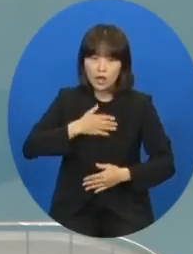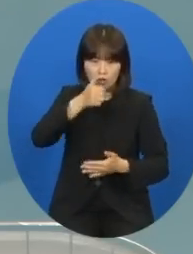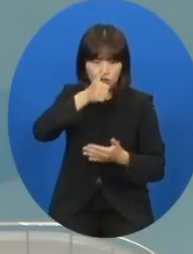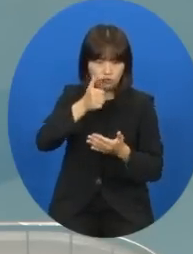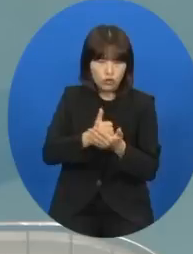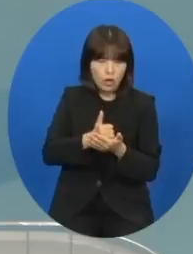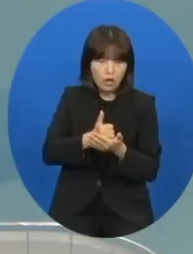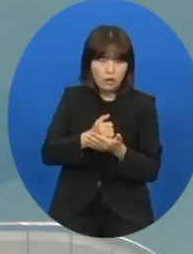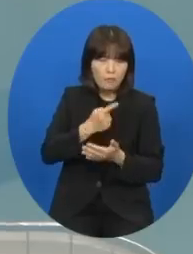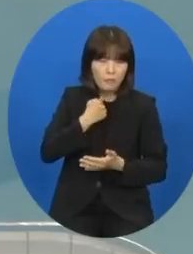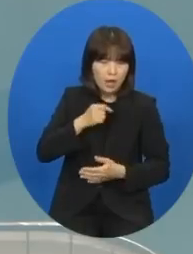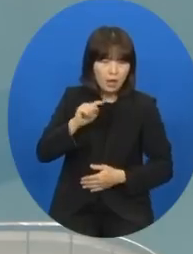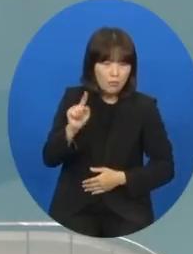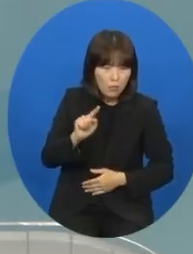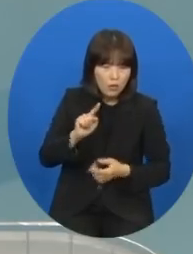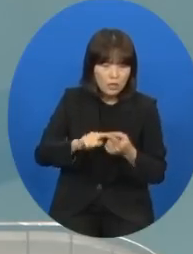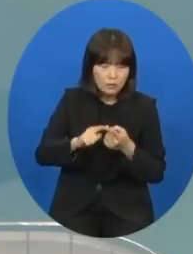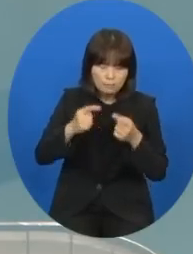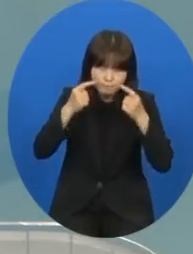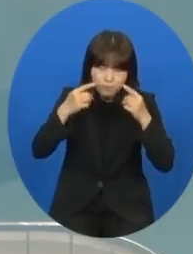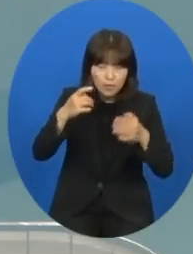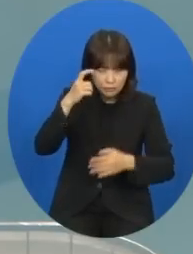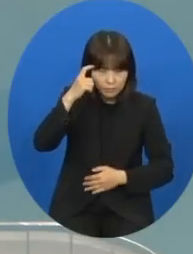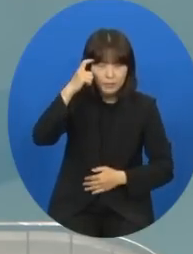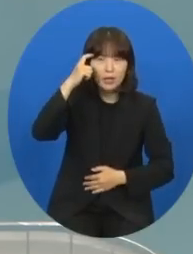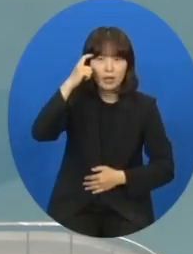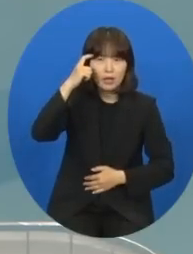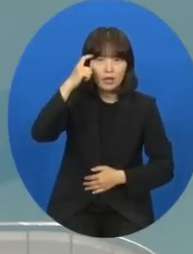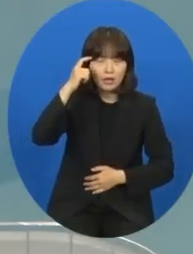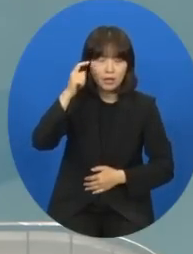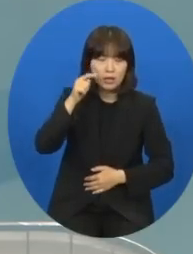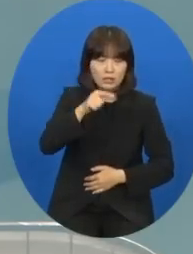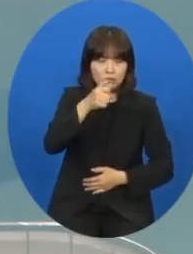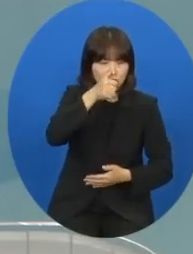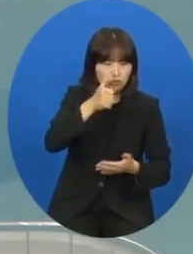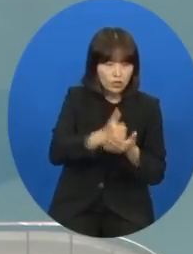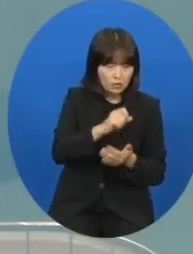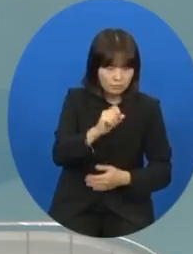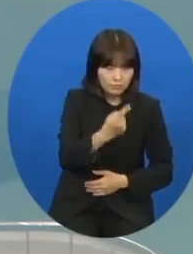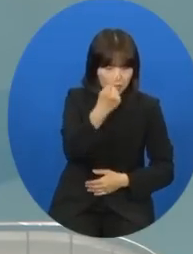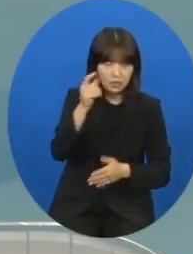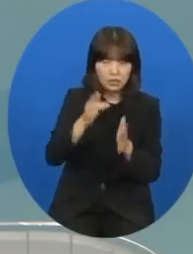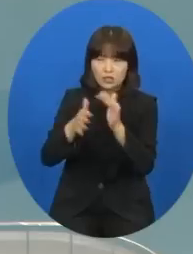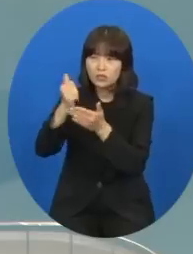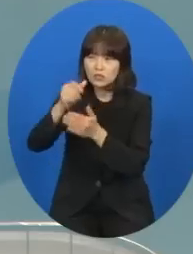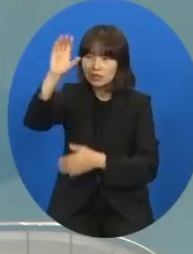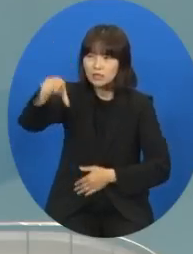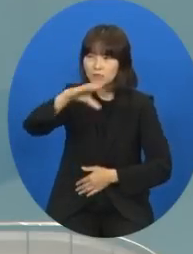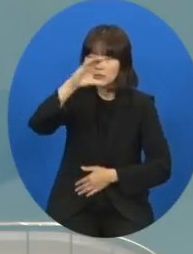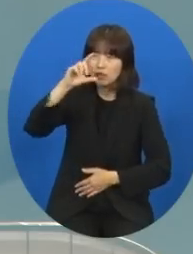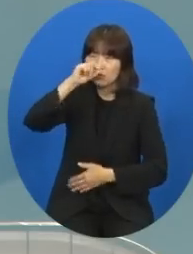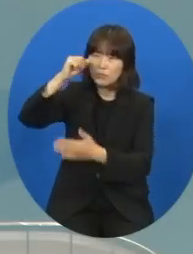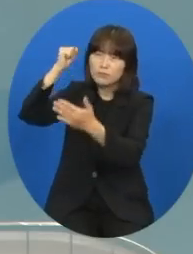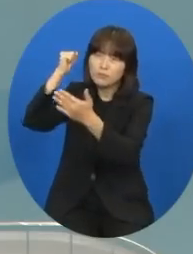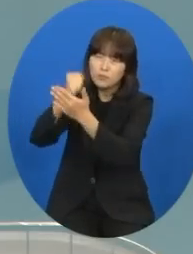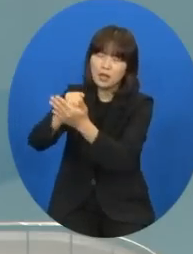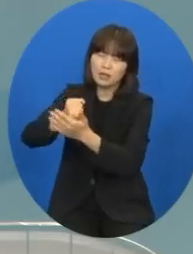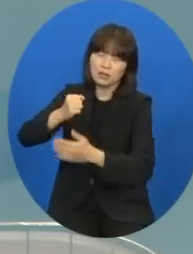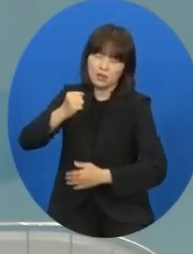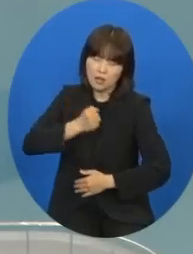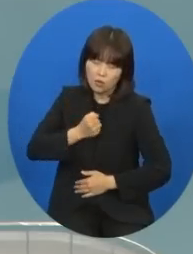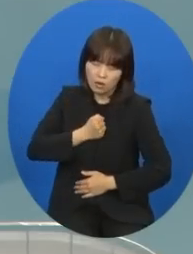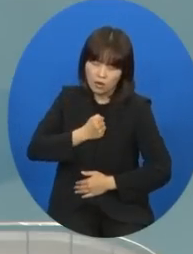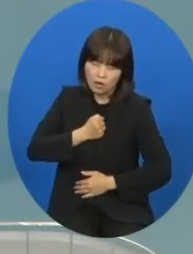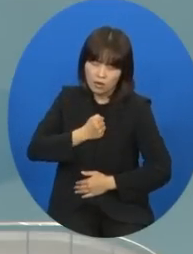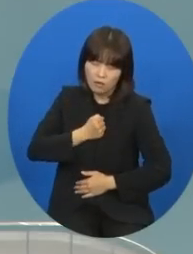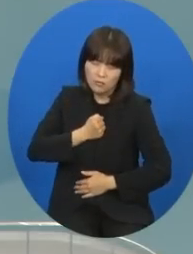지었는지가 너무 분명하게 깨달아지고 그리고 그 죄로 인하여 예수님이 십자가에 못 박힌 애통함이 너무